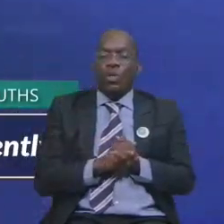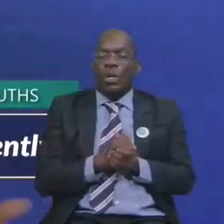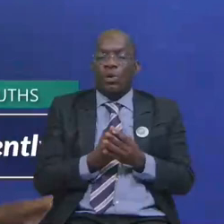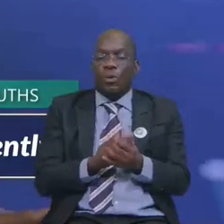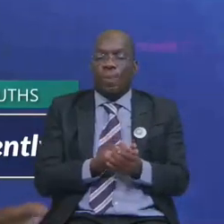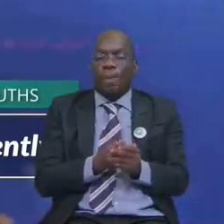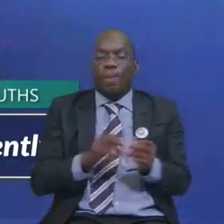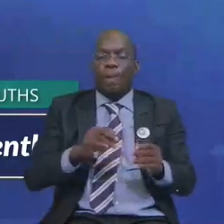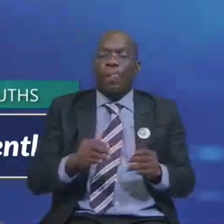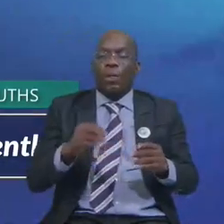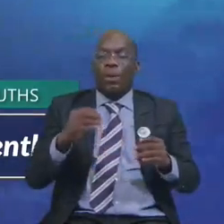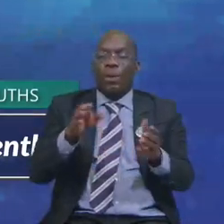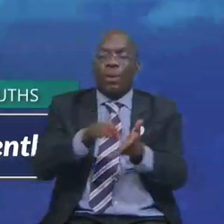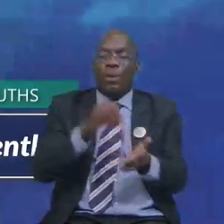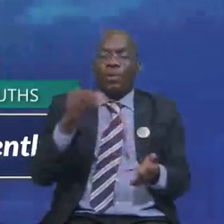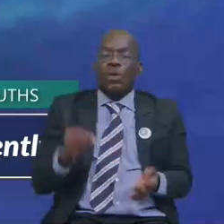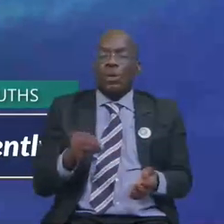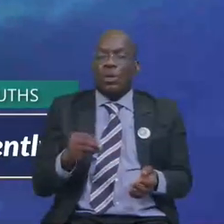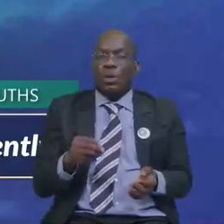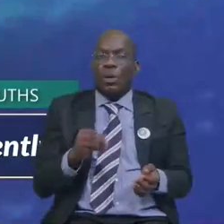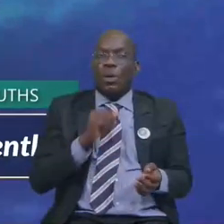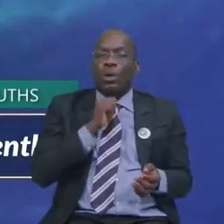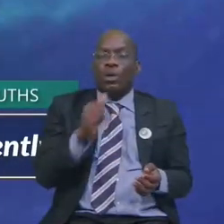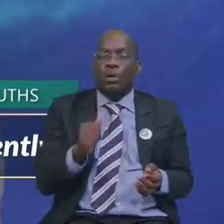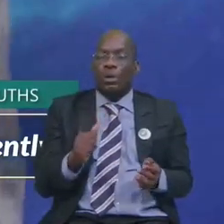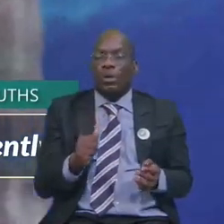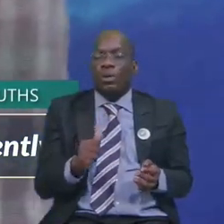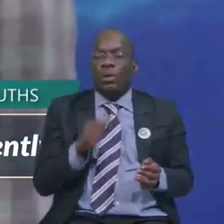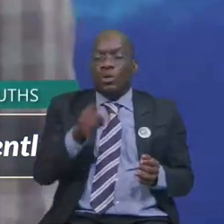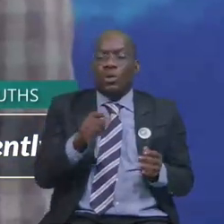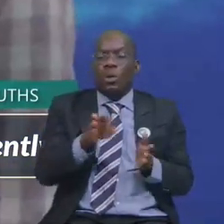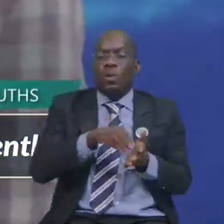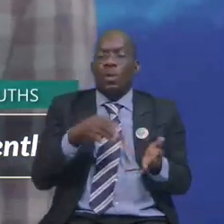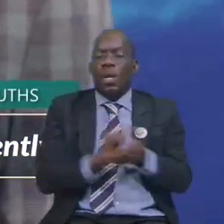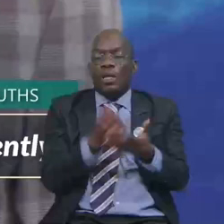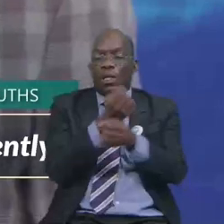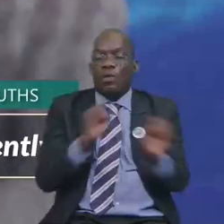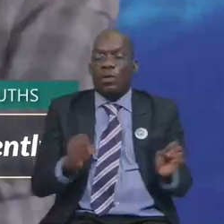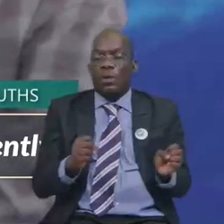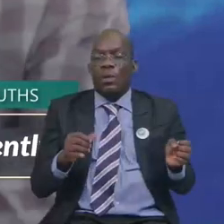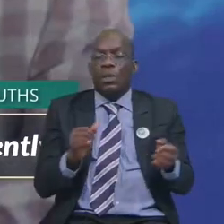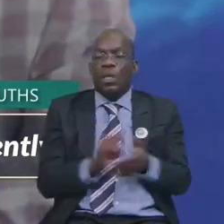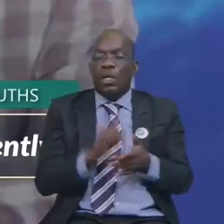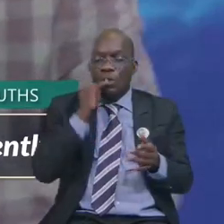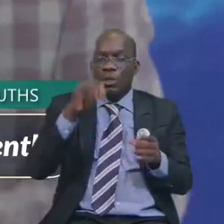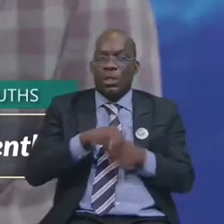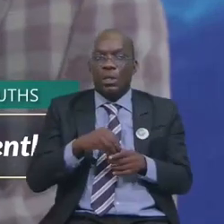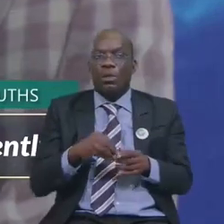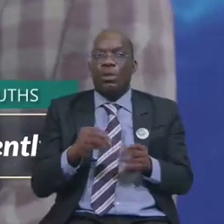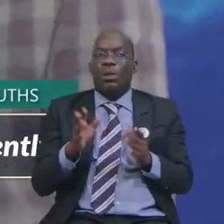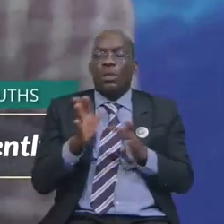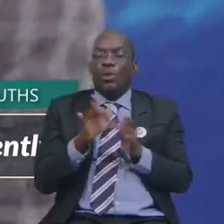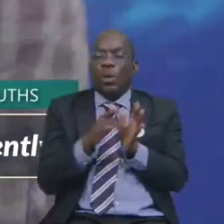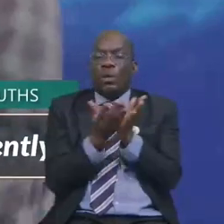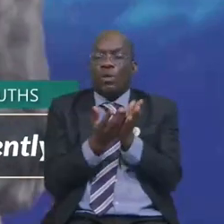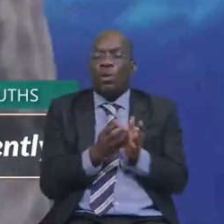le salut que tu as tu dois moduler cela avec le salut de la Bible et tu dois le faire de